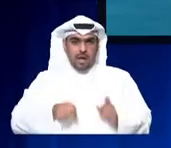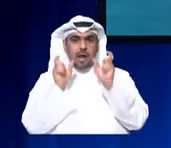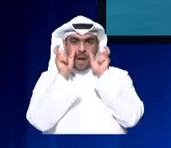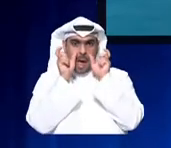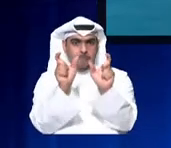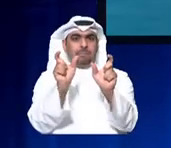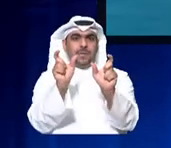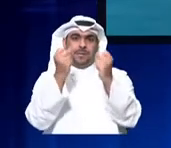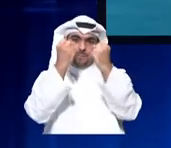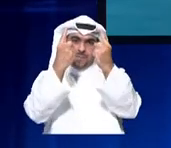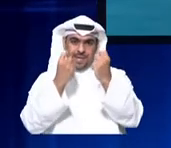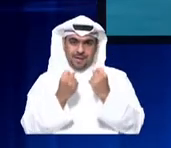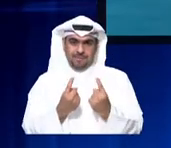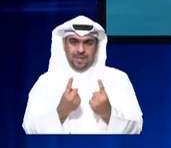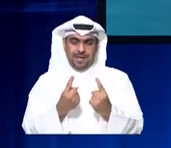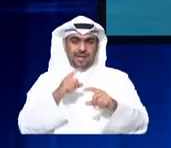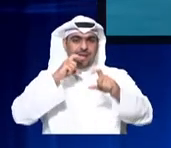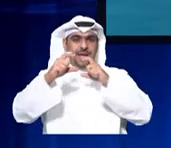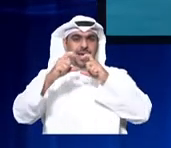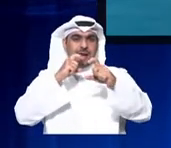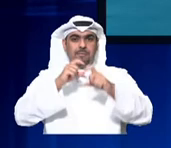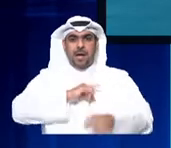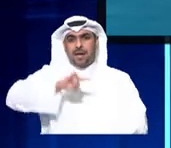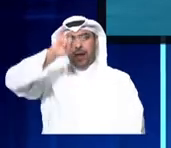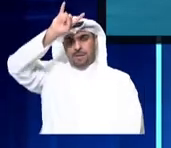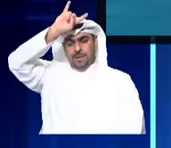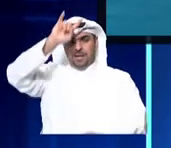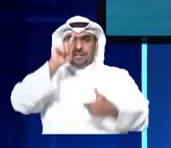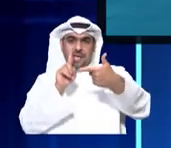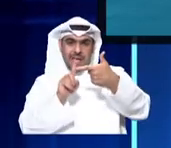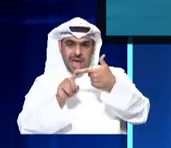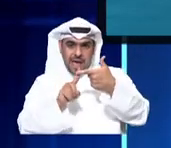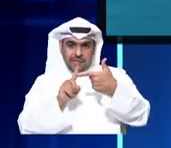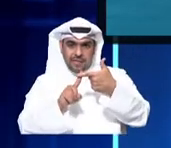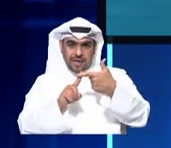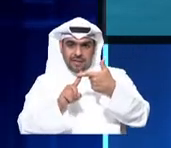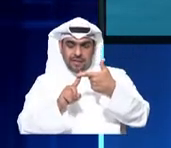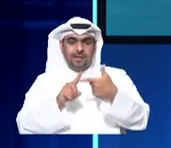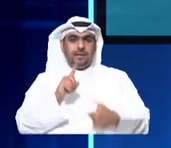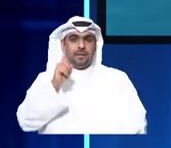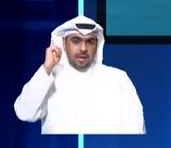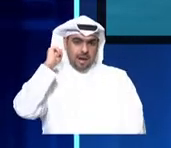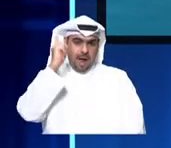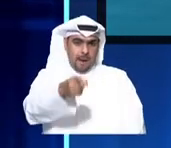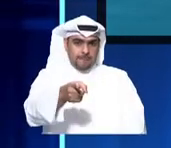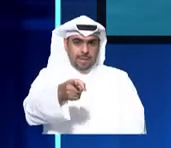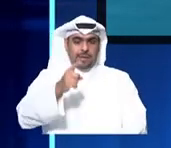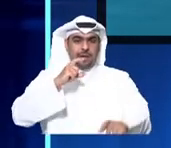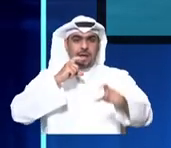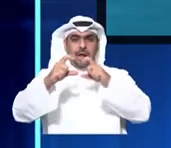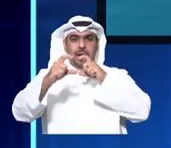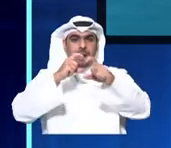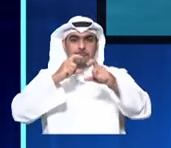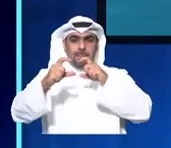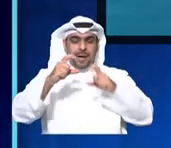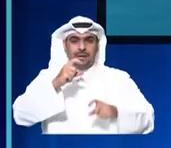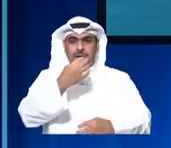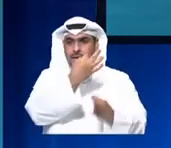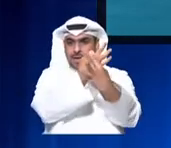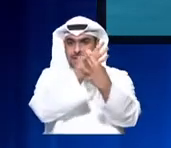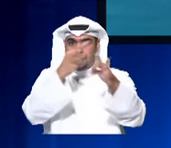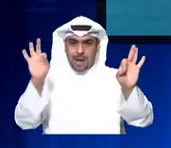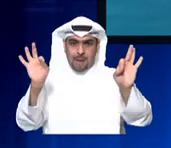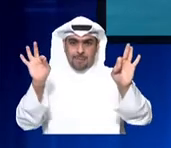كذلك تبنى بنك الكويت المركزي تطوير أنظمة مدفوعات محلية مثل النظام الكويت الآلي